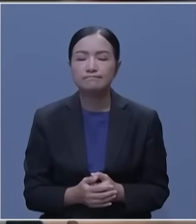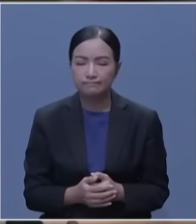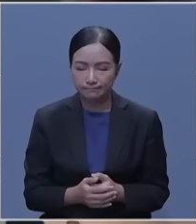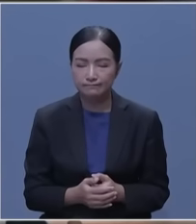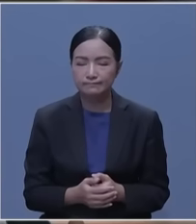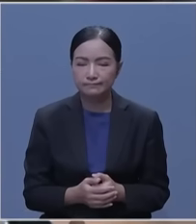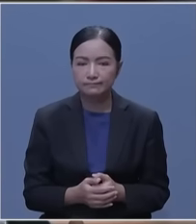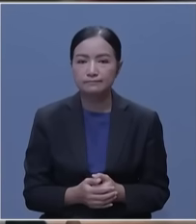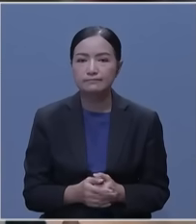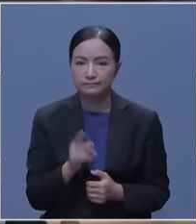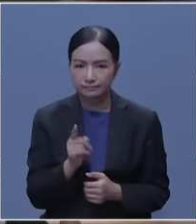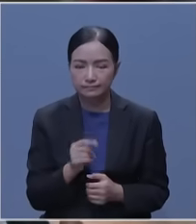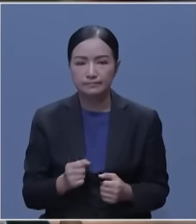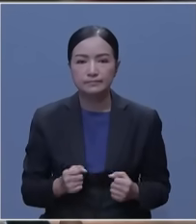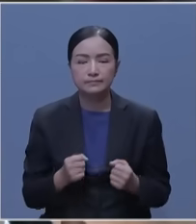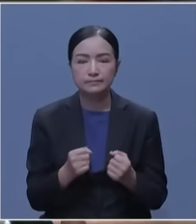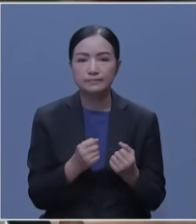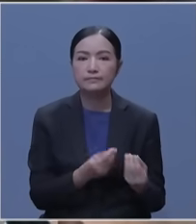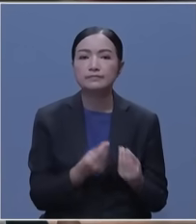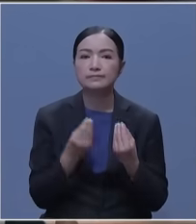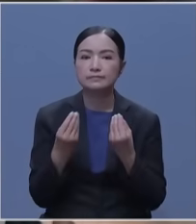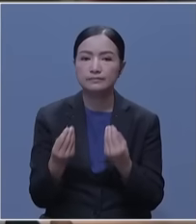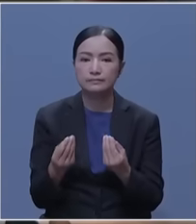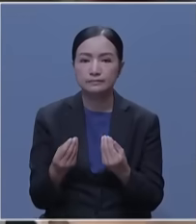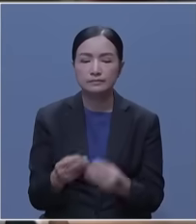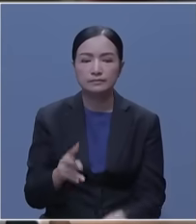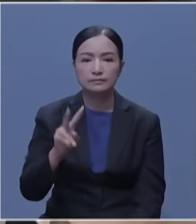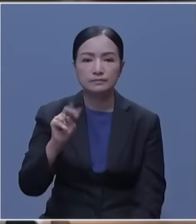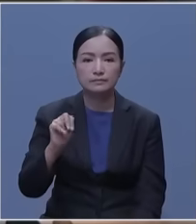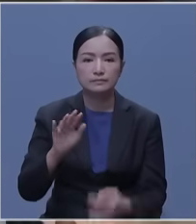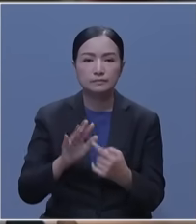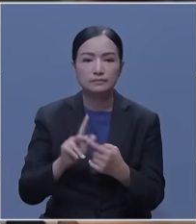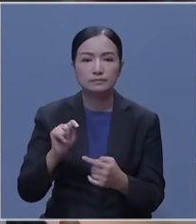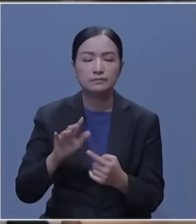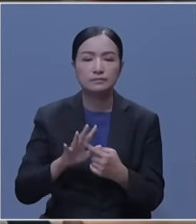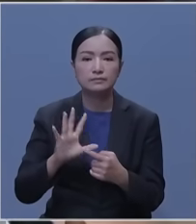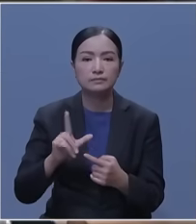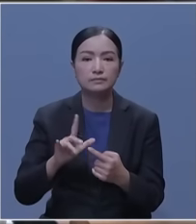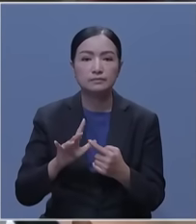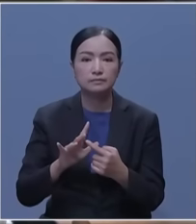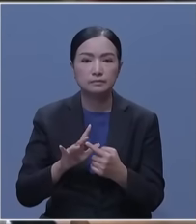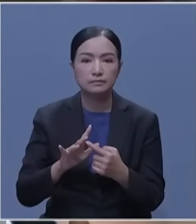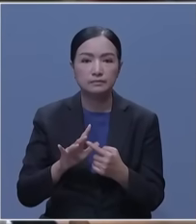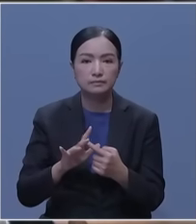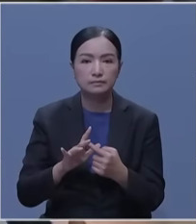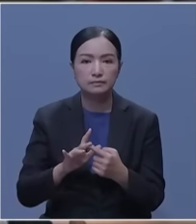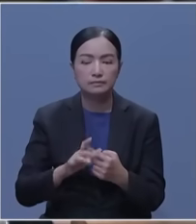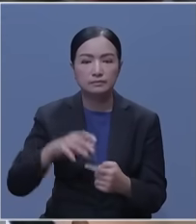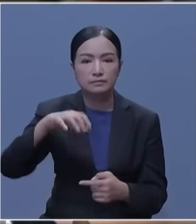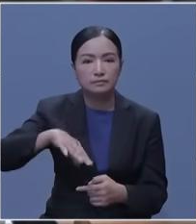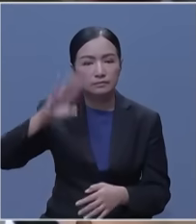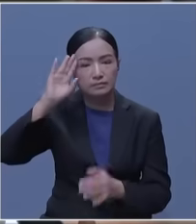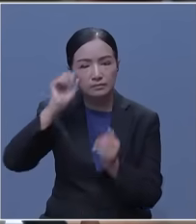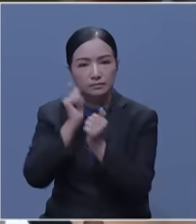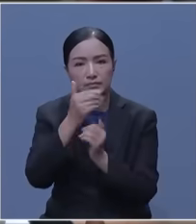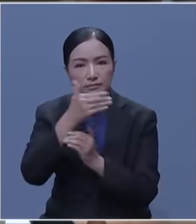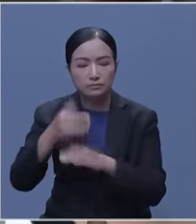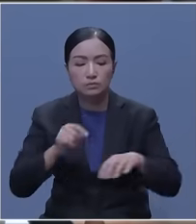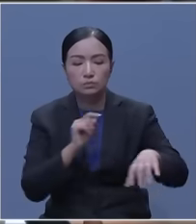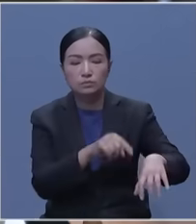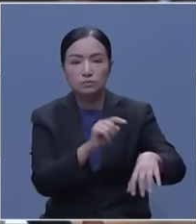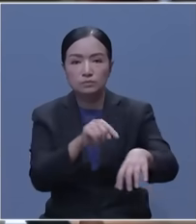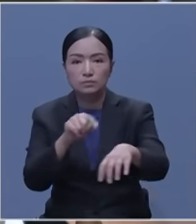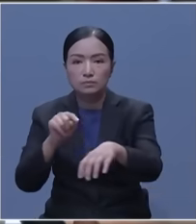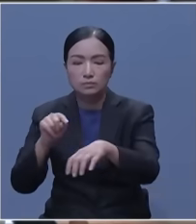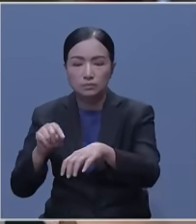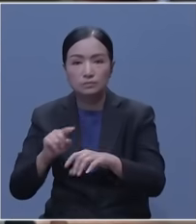อนนะครับพยายามให้ทางนาตาชานะครับที่อยู่ตามสำนักงานตำรวจแห่งชาตินะครับที่อยู่ตามห